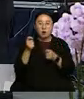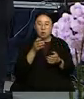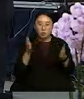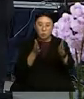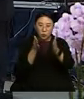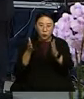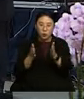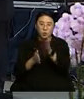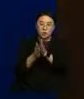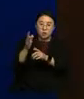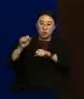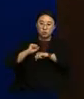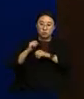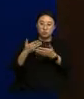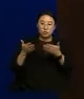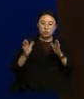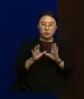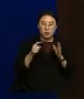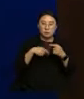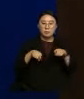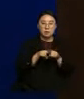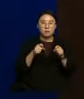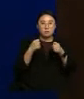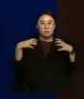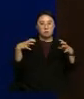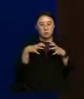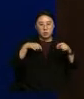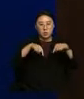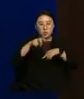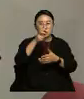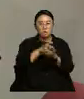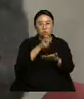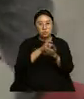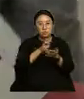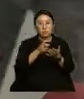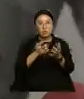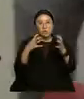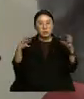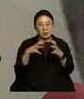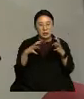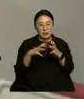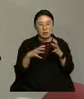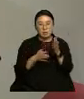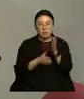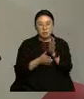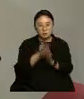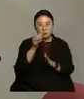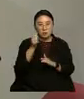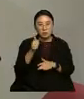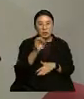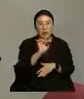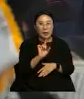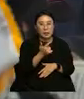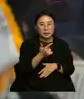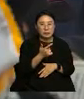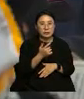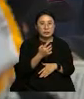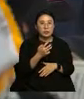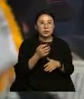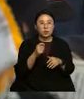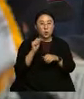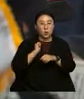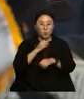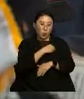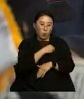상호 존중하고 실질적인 협 칠을 하기 위한 이날 정책 협력 위원 앤 이재명 경기도지사와 안 병 윤 경기로 시장 군수 협의회